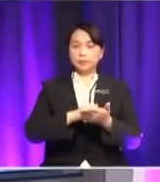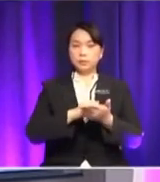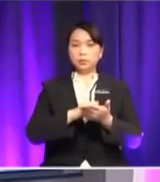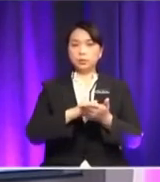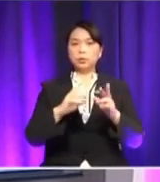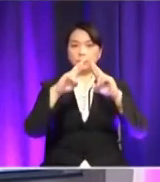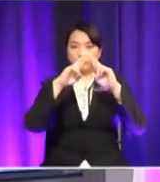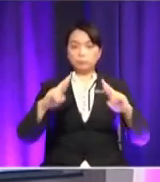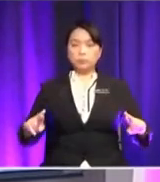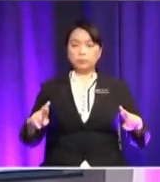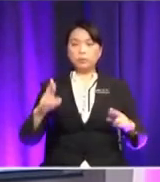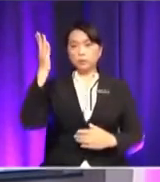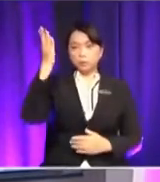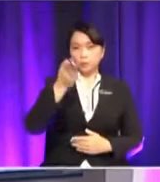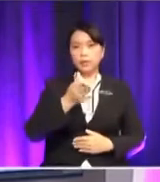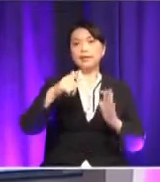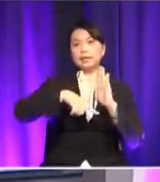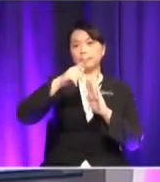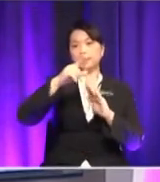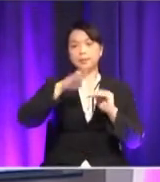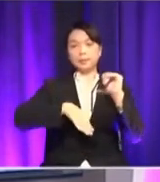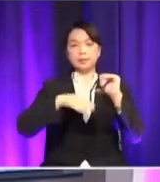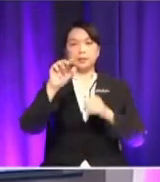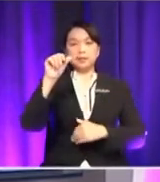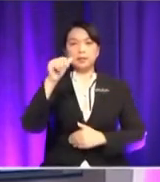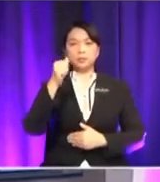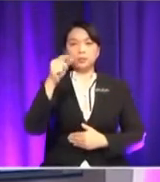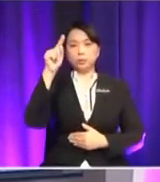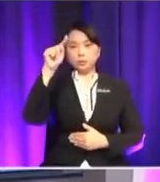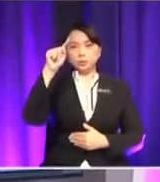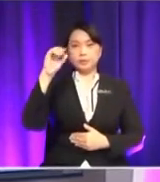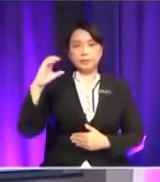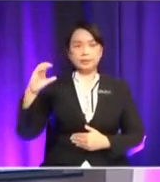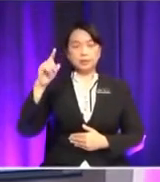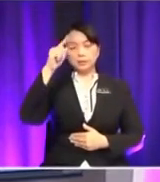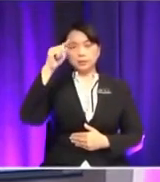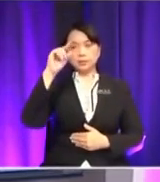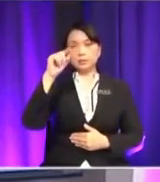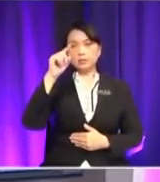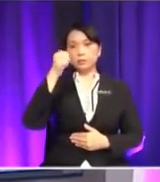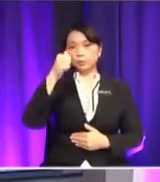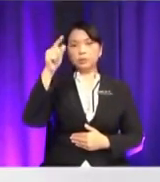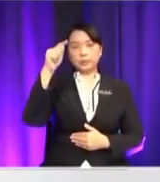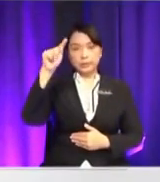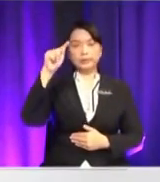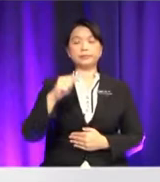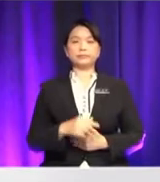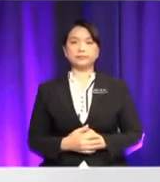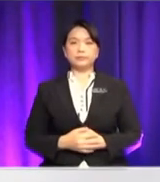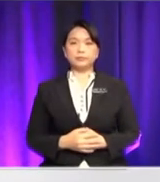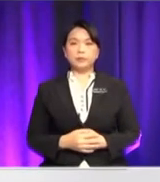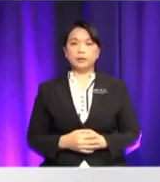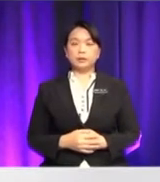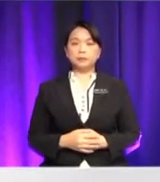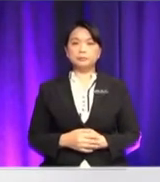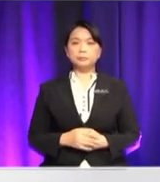melebihi daripada 10 dan saja jadi saya nak tanya murid-murid yang ada di dalam sini ah yang manakah kumpulan